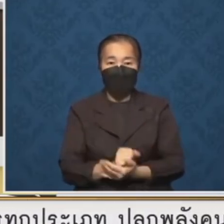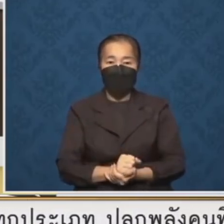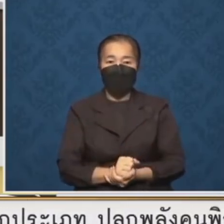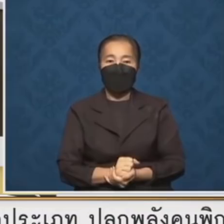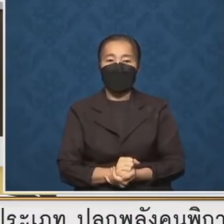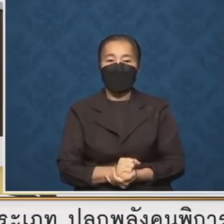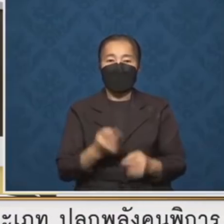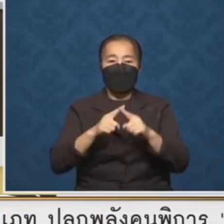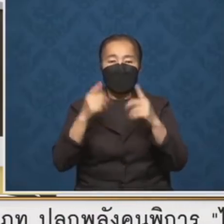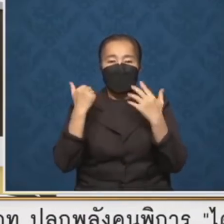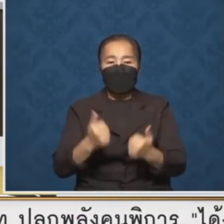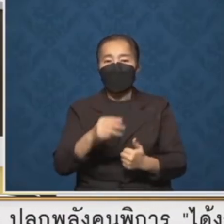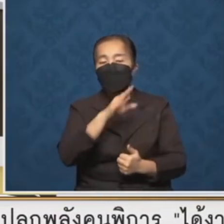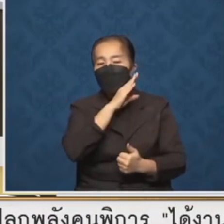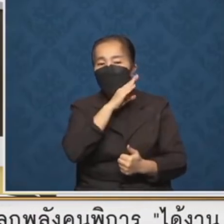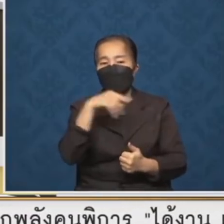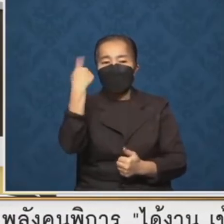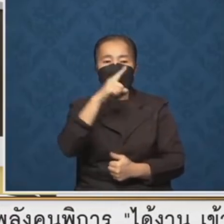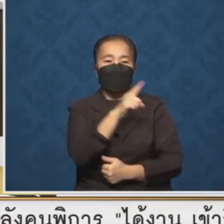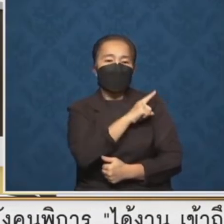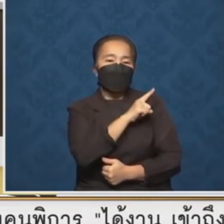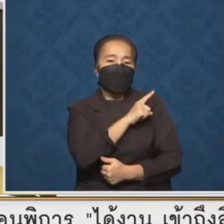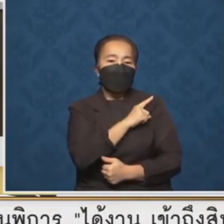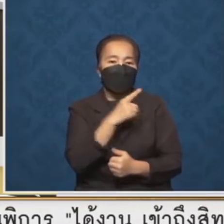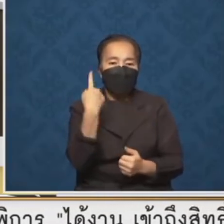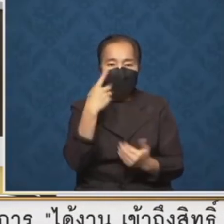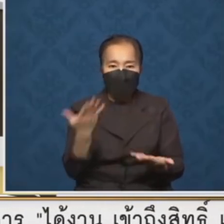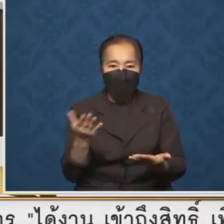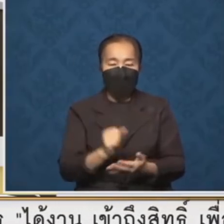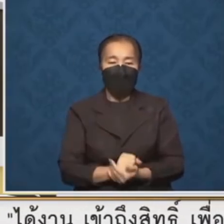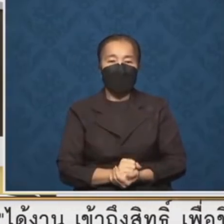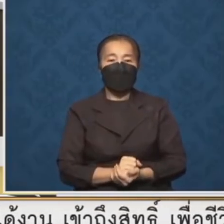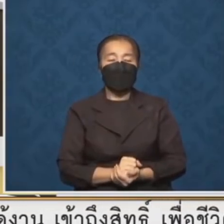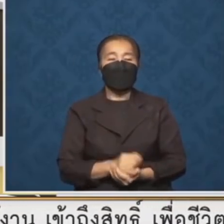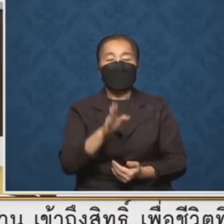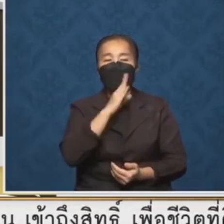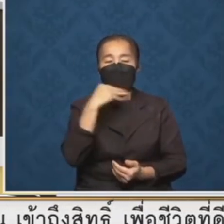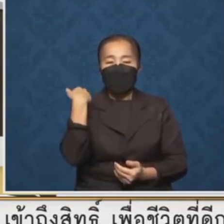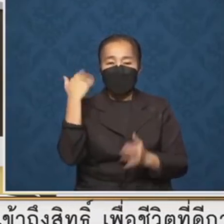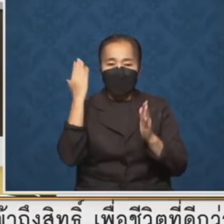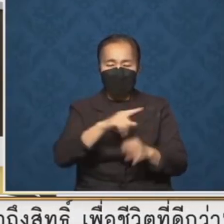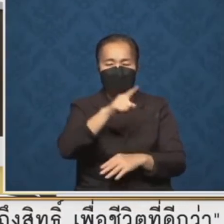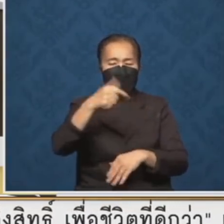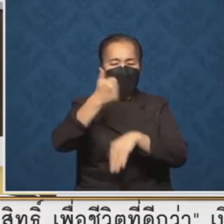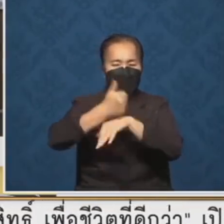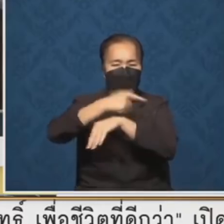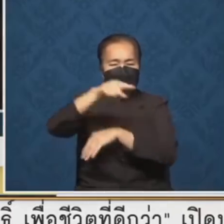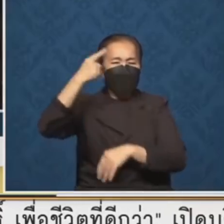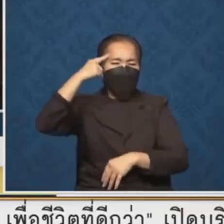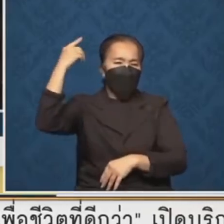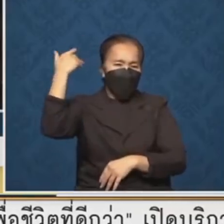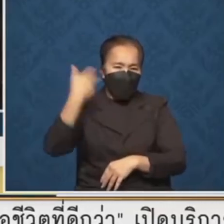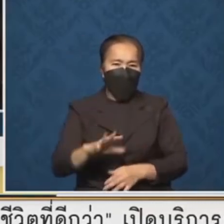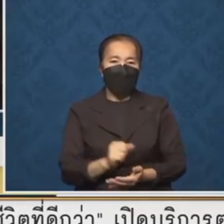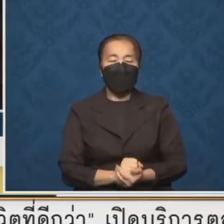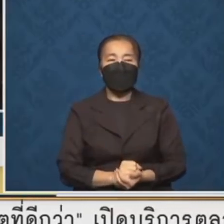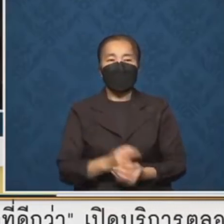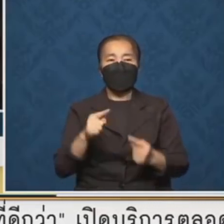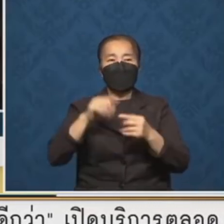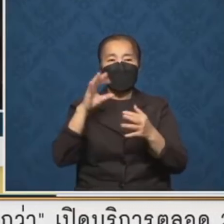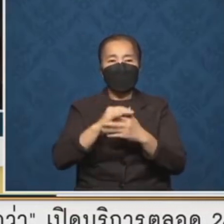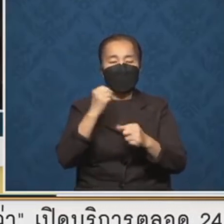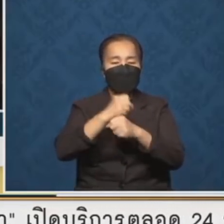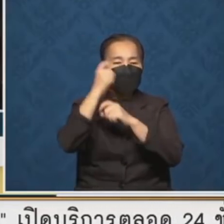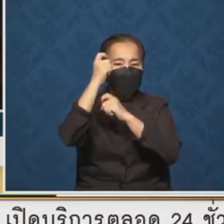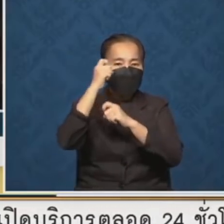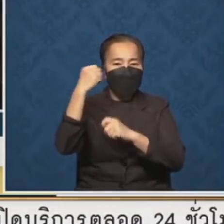และทั้งหมดนี้มันเป็นความรับผิดชอบของใครครับผมรู้นะครับว่าท่านรัฐมนตรีรู้อยู่แล้วว่าประกาศฉบับนี้เนี่ยมันสุ่มเสี่ยงขนา